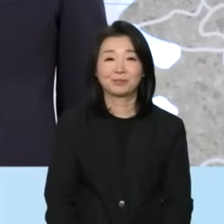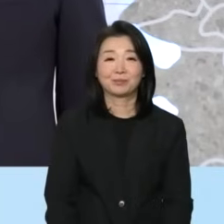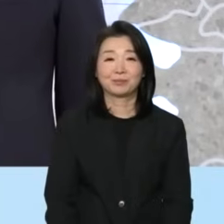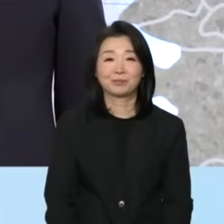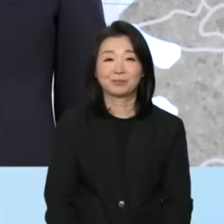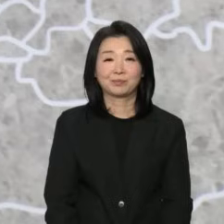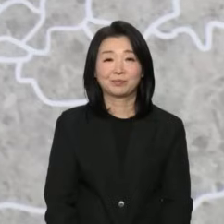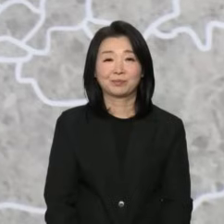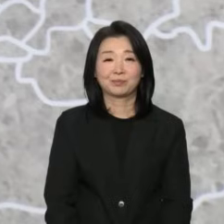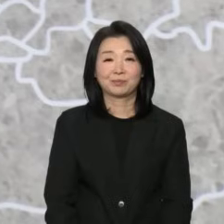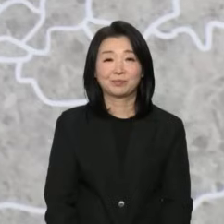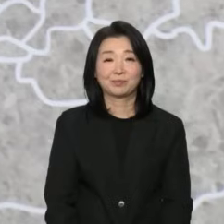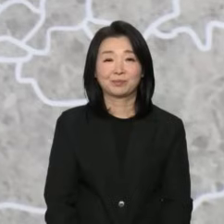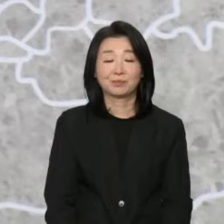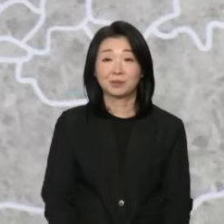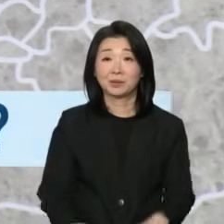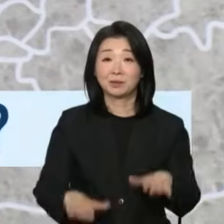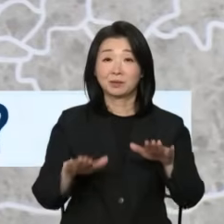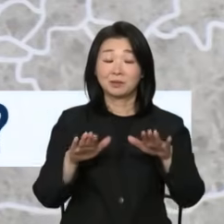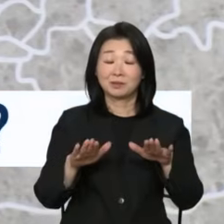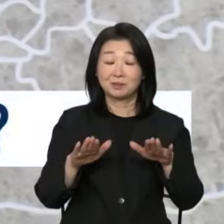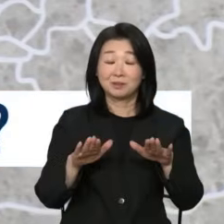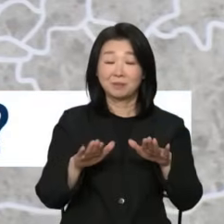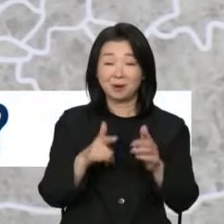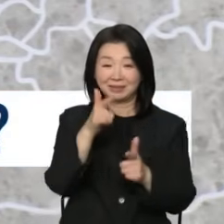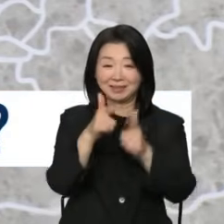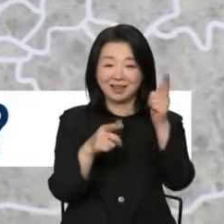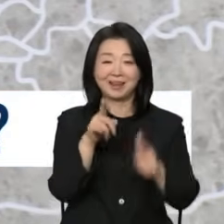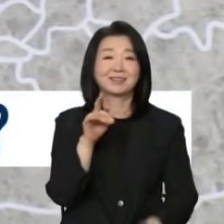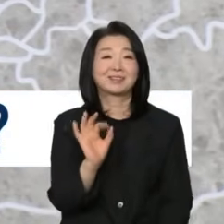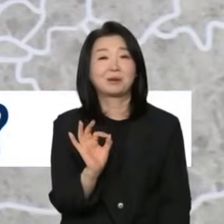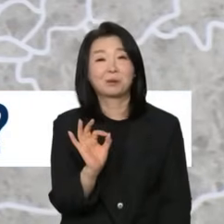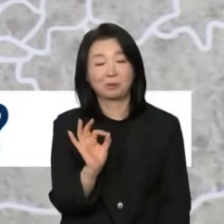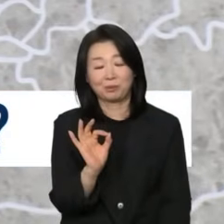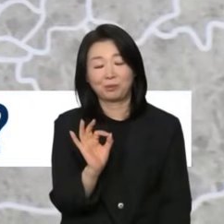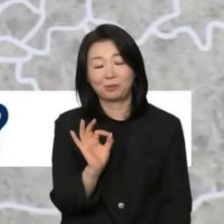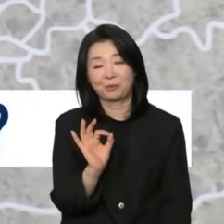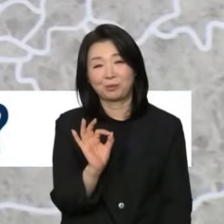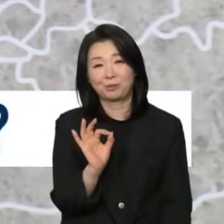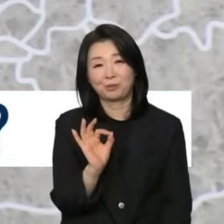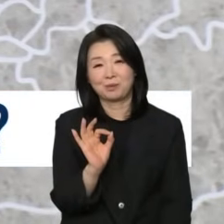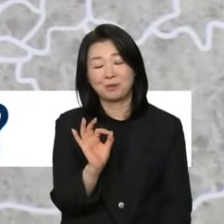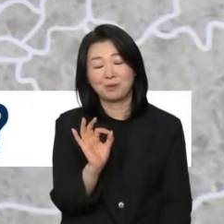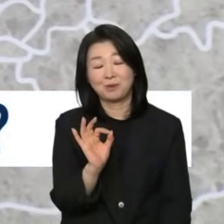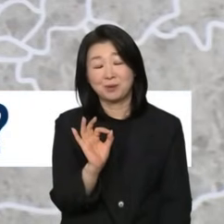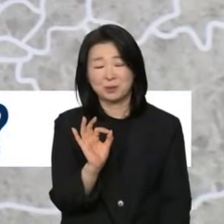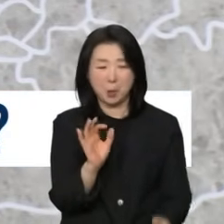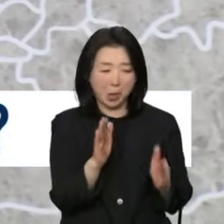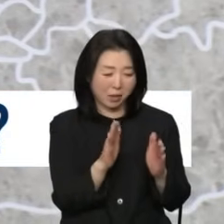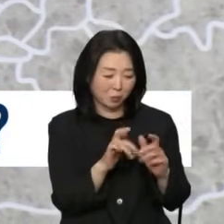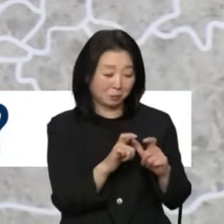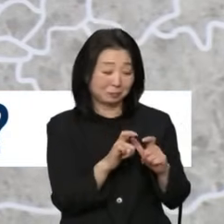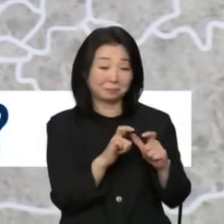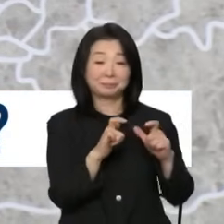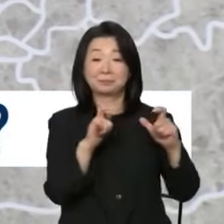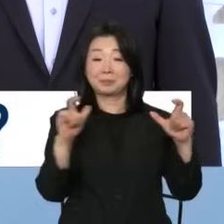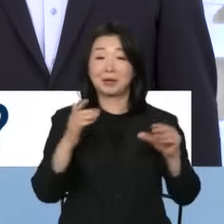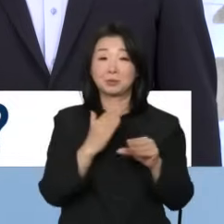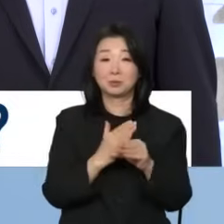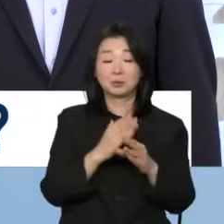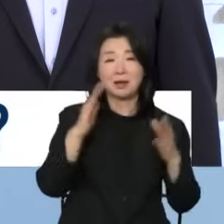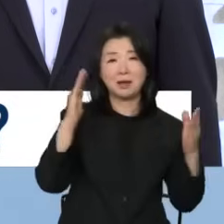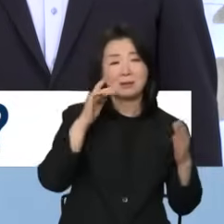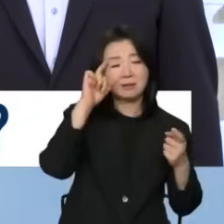네, 지금은 정말 다양성이 아주 정말 확대되는 이런 시기죠. 학생들의 관심도